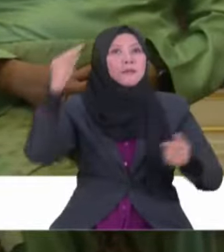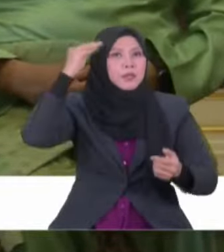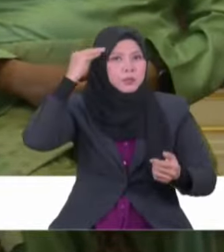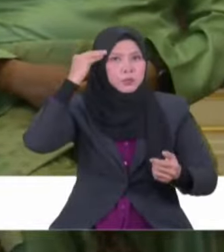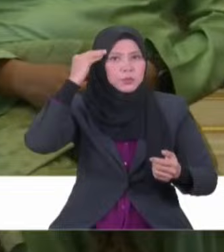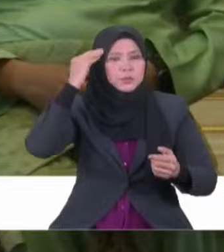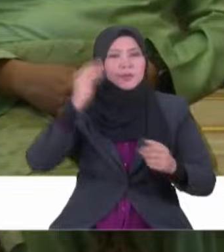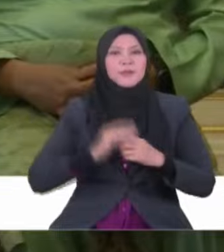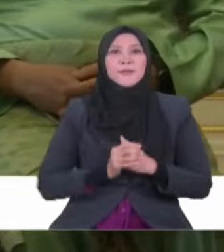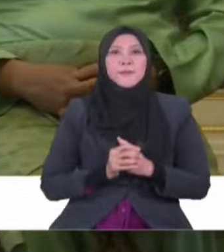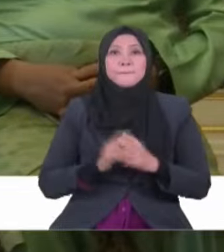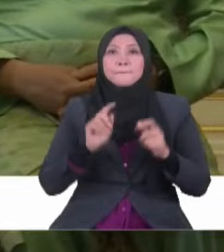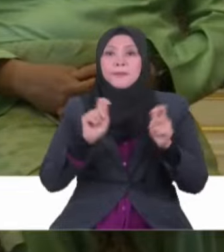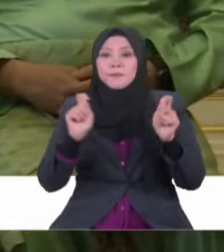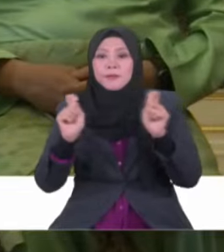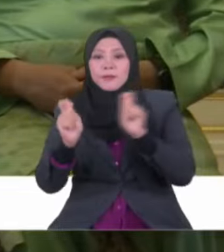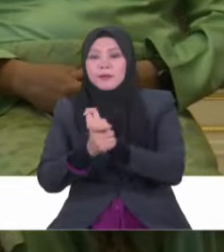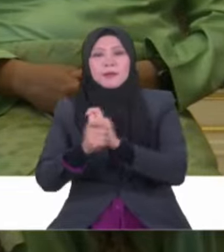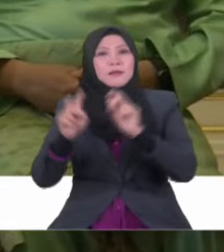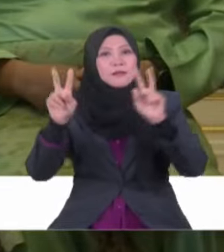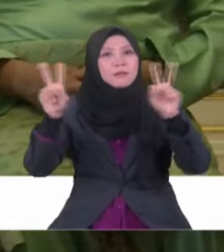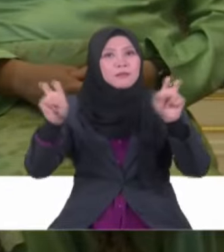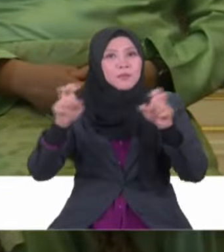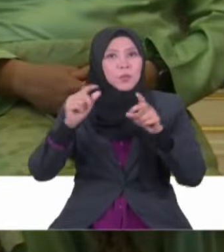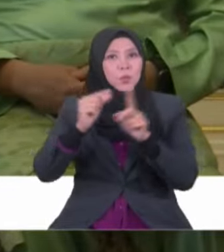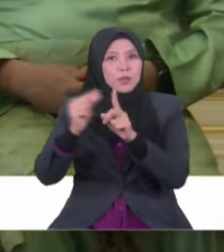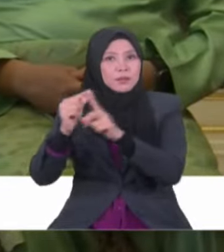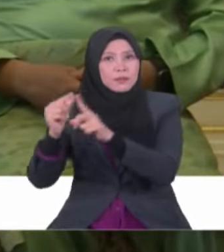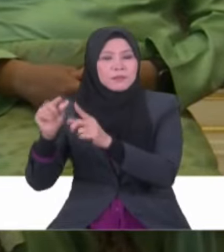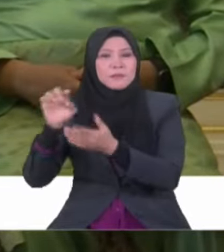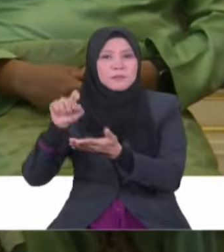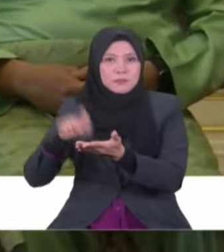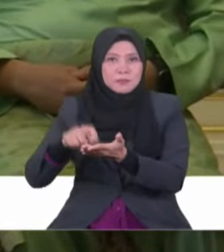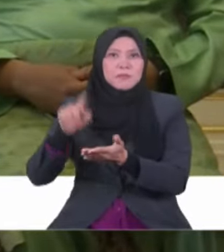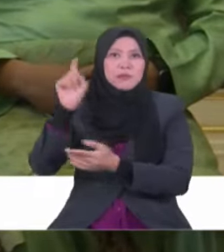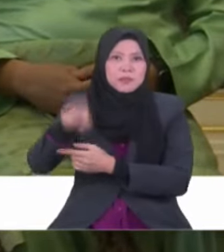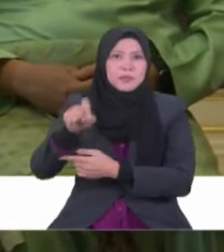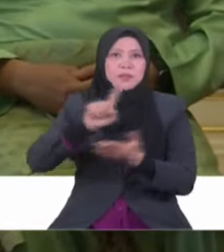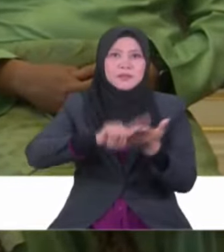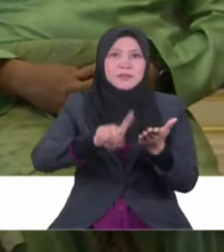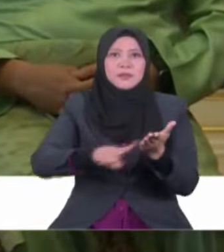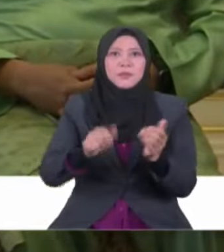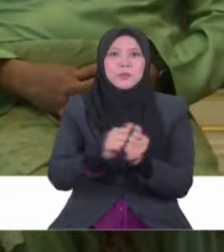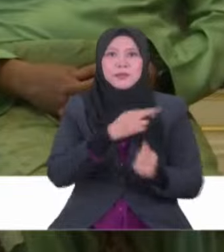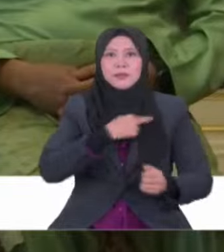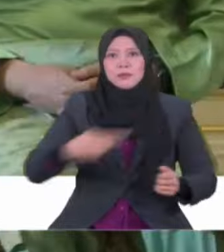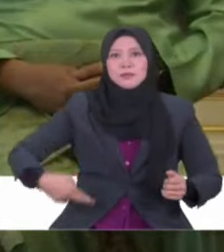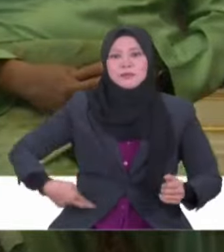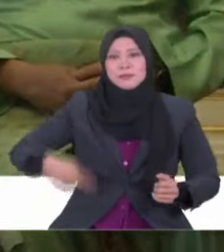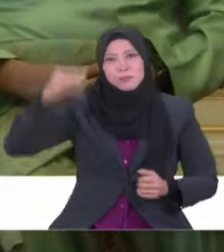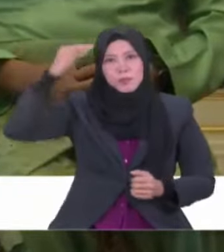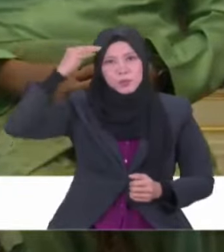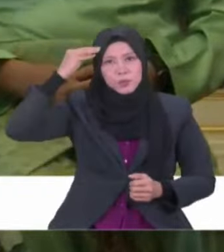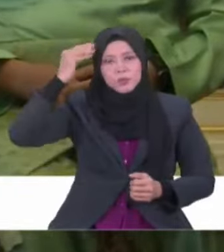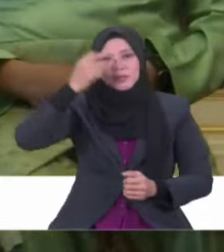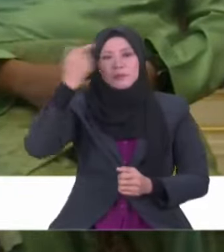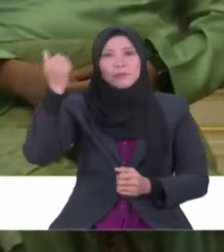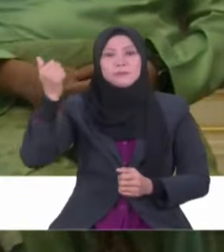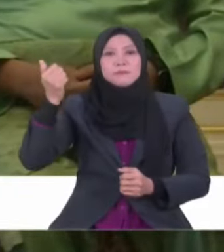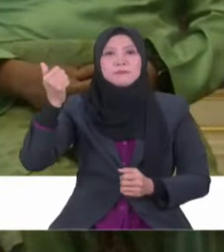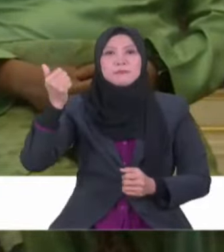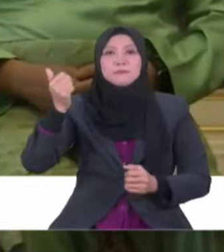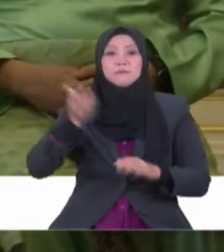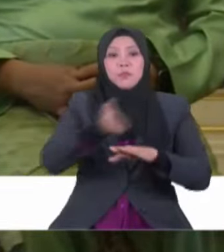Tetapi pindaan mana-mana istilah ini harus dirujuk kepada Raja-Raja Melayu kerana ini masalah